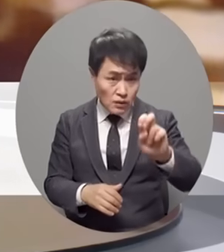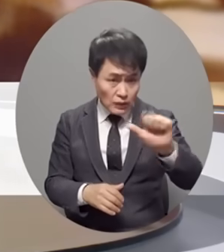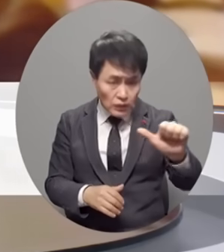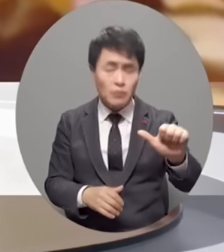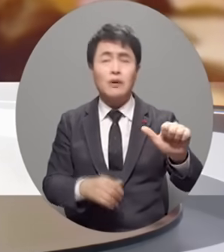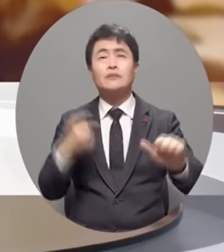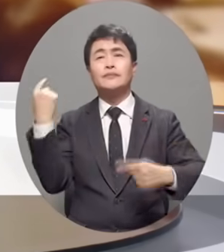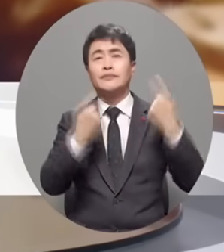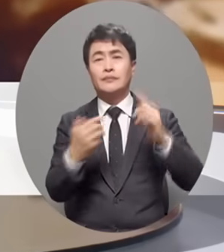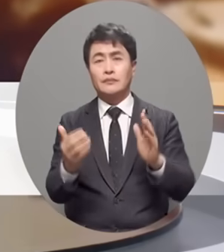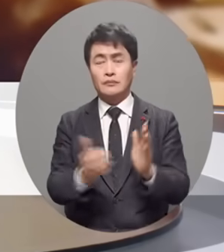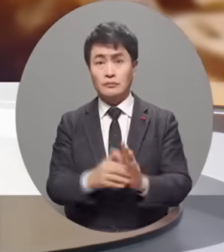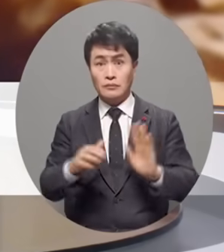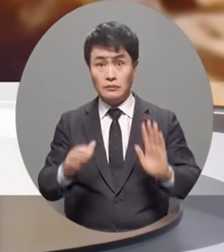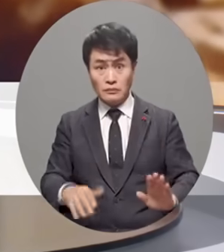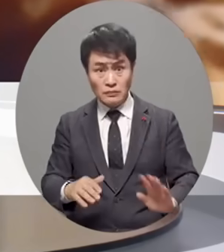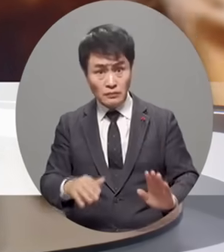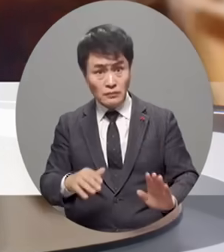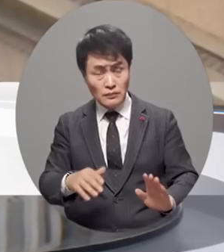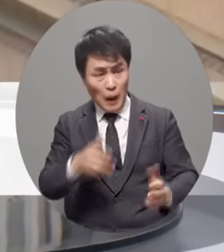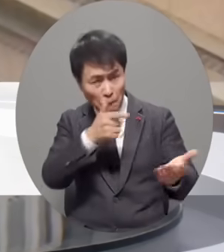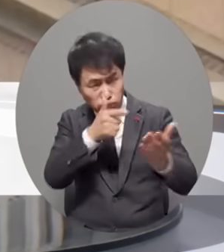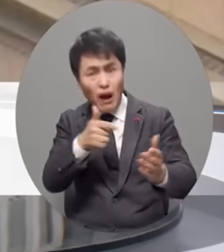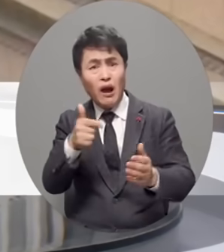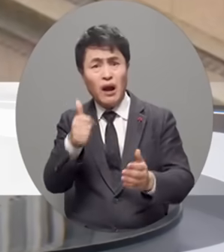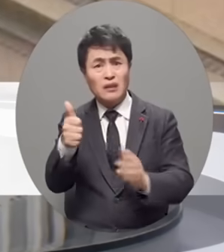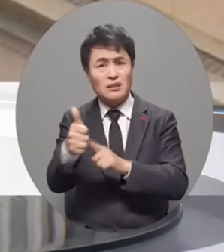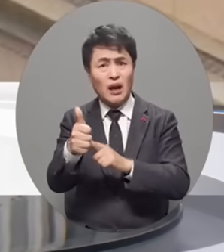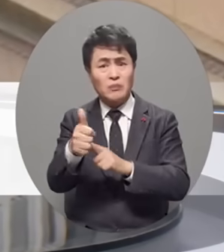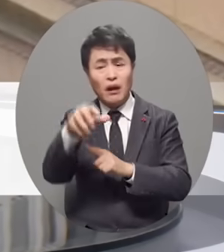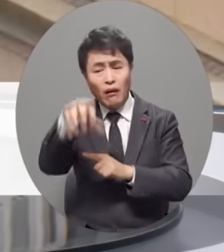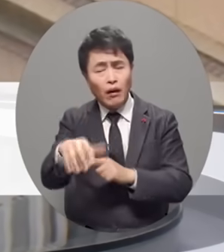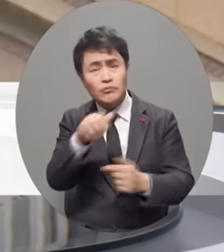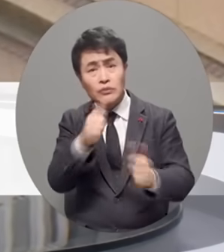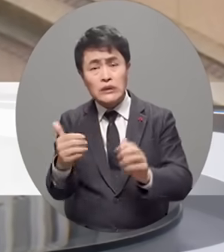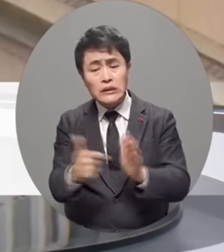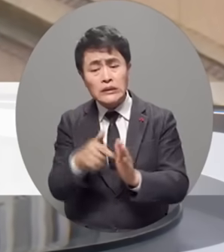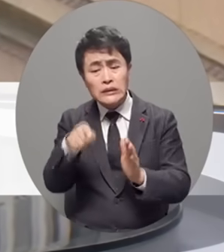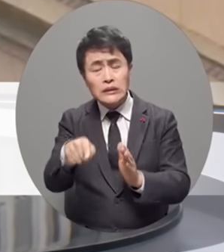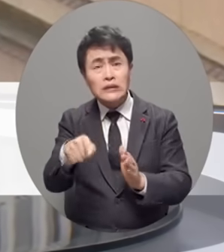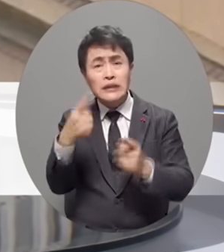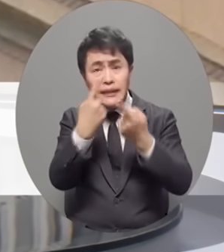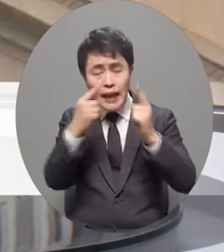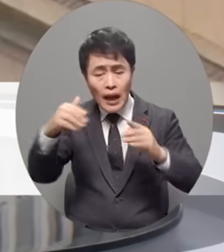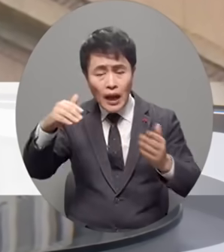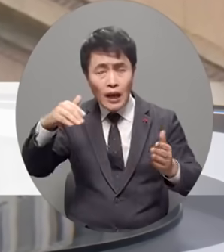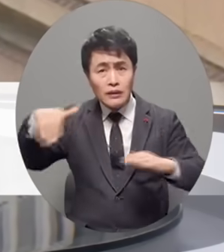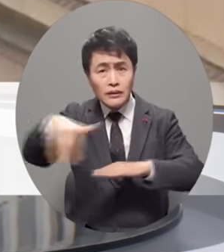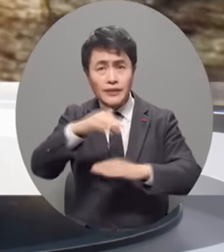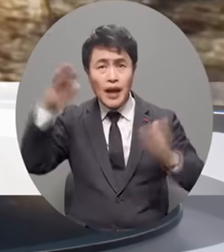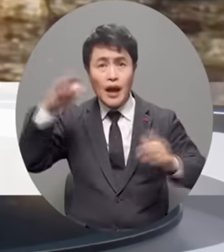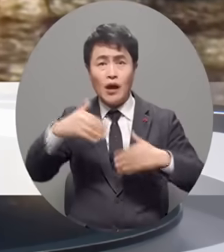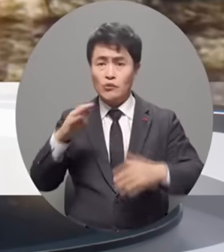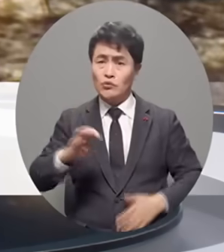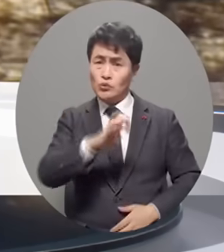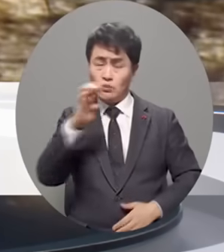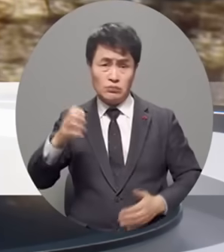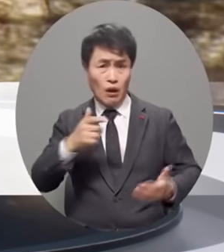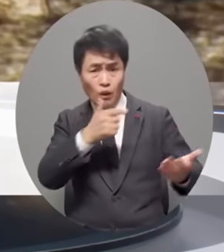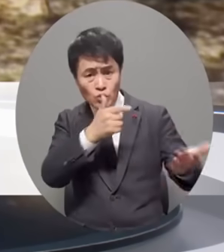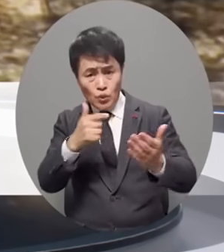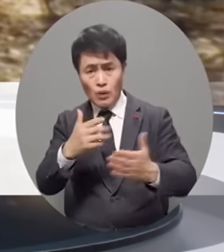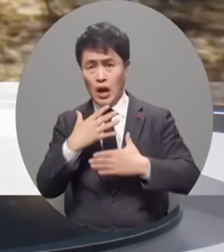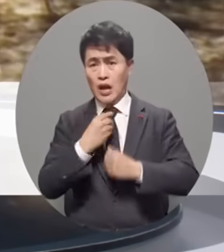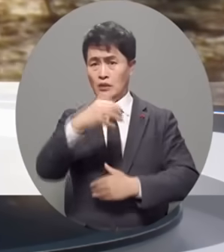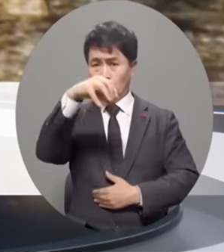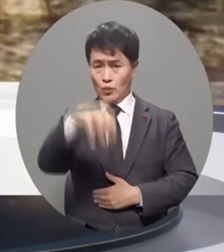다쳤습니다. 용의자도 현장에서 숨졌는데 이 대학에 다니던 학생이었습니다. 유럽도 더 이상 총기 사건의